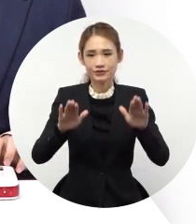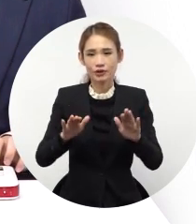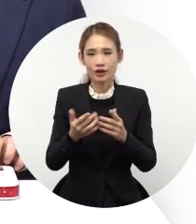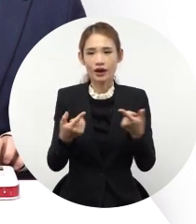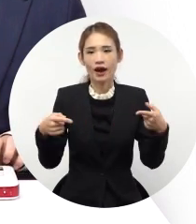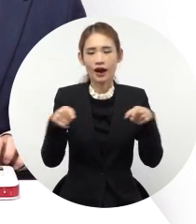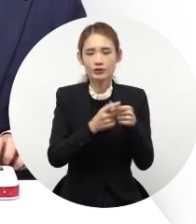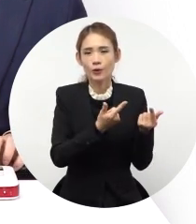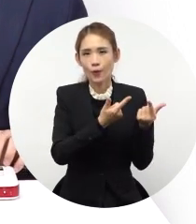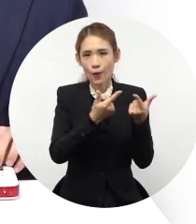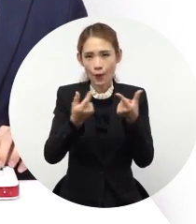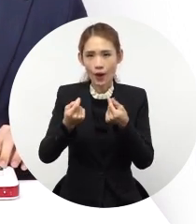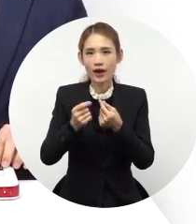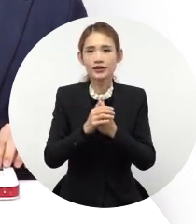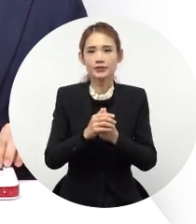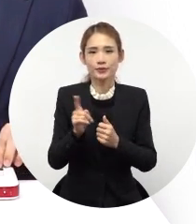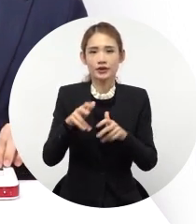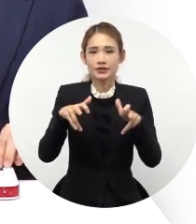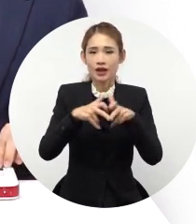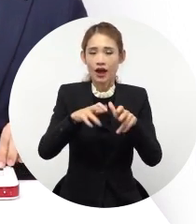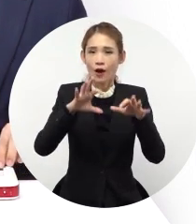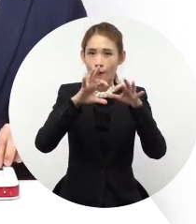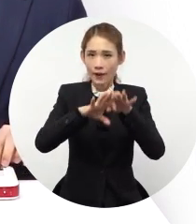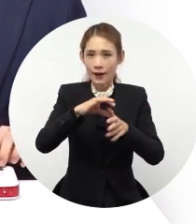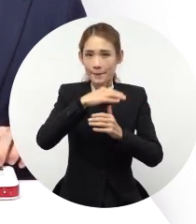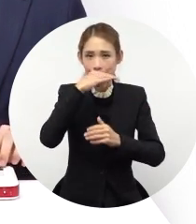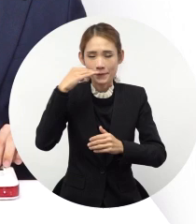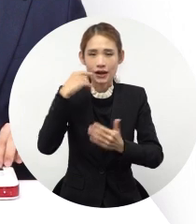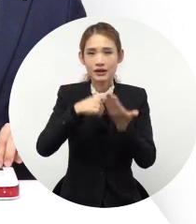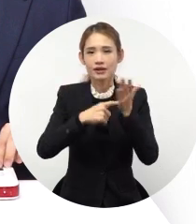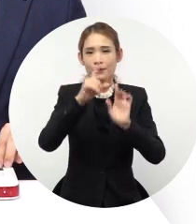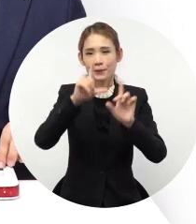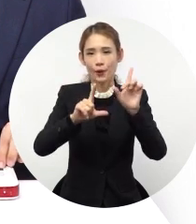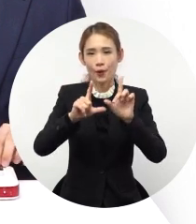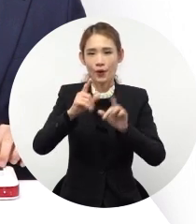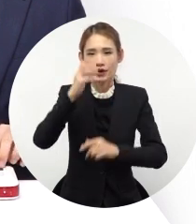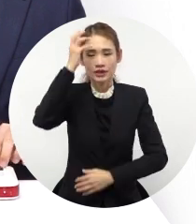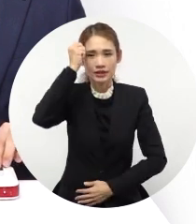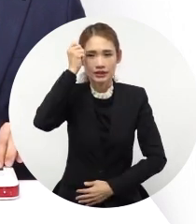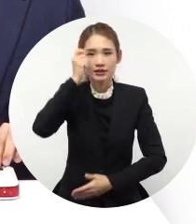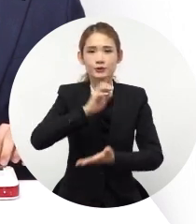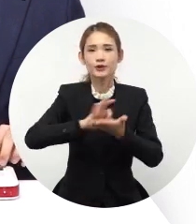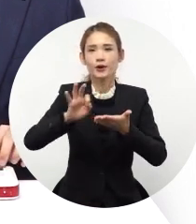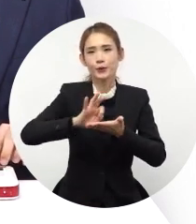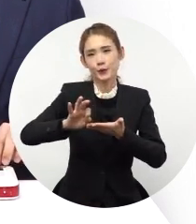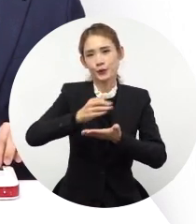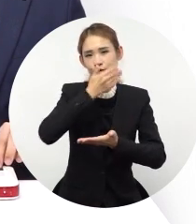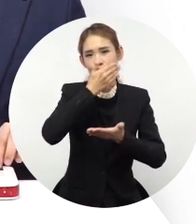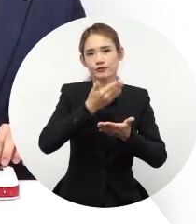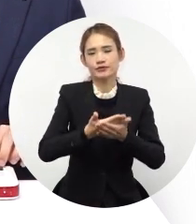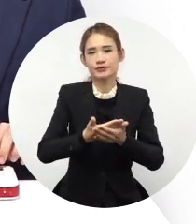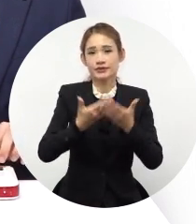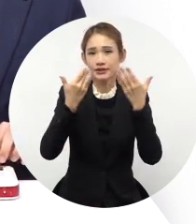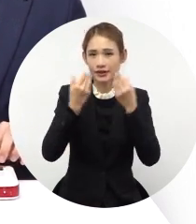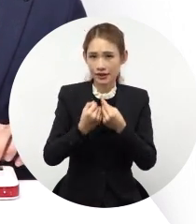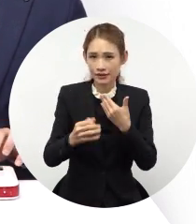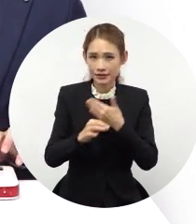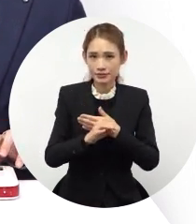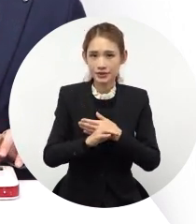이번에는 공통적인 사항입니다. 장애 관련 올바른 표현들을 익히고 사용하는 것이 매우 중요합니다.